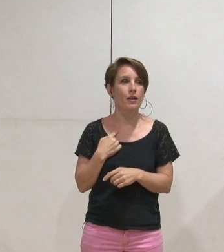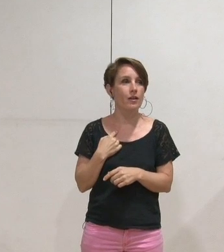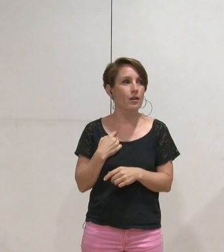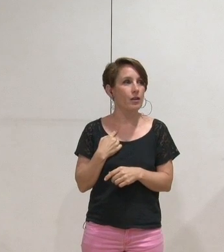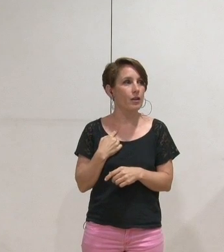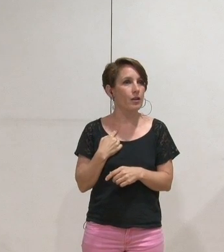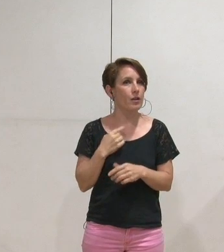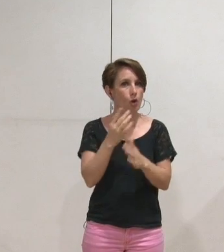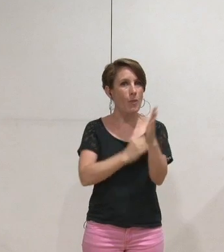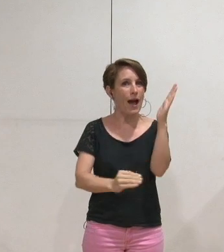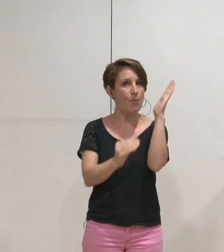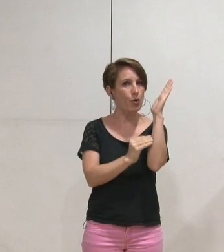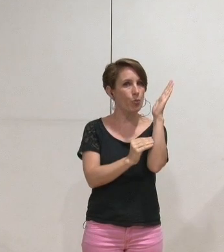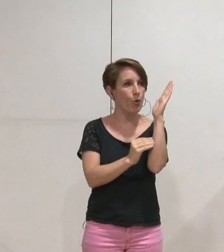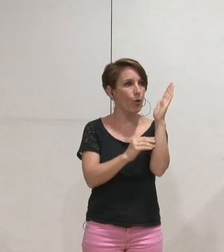un